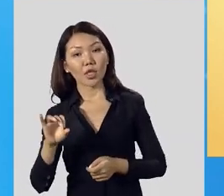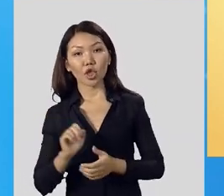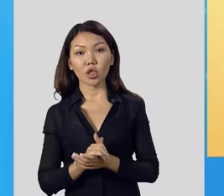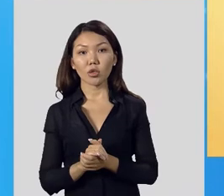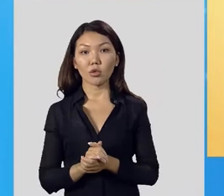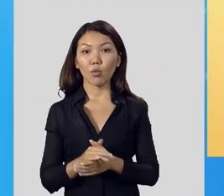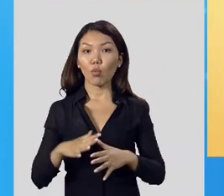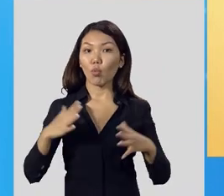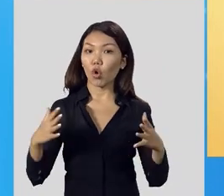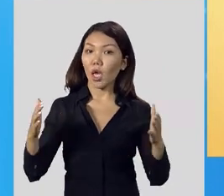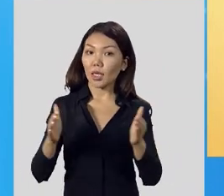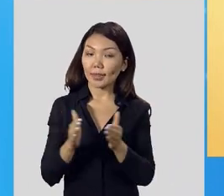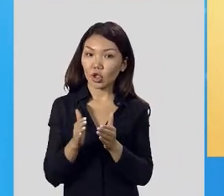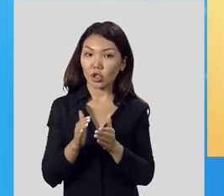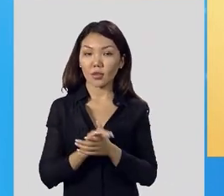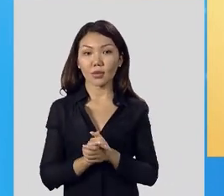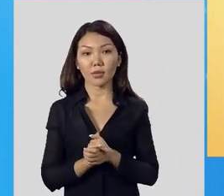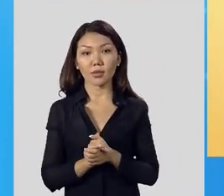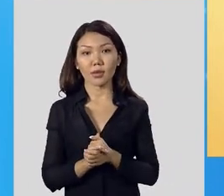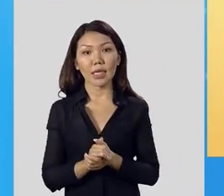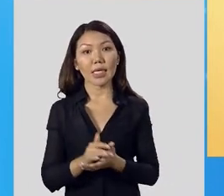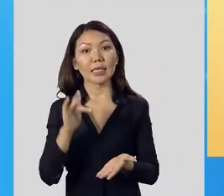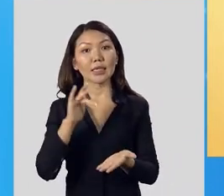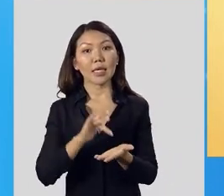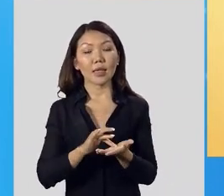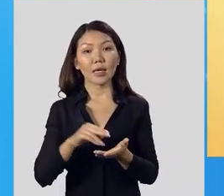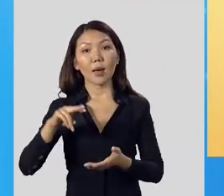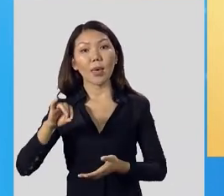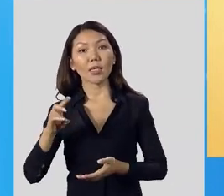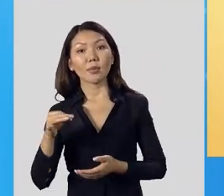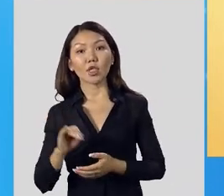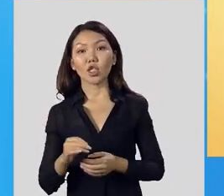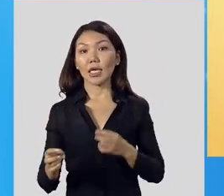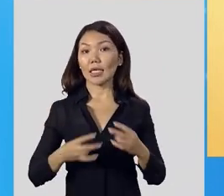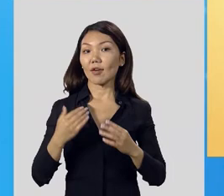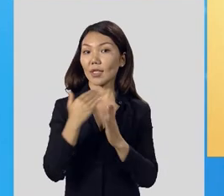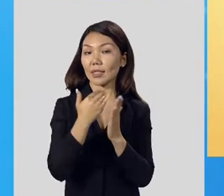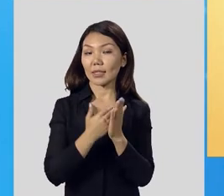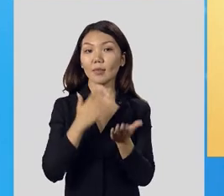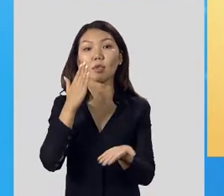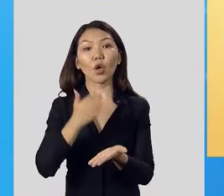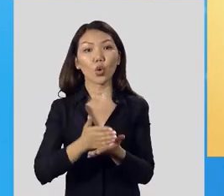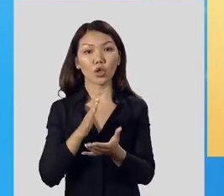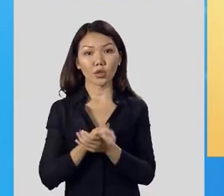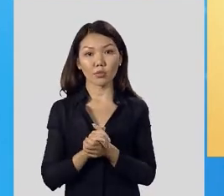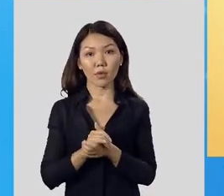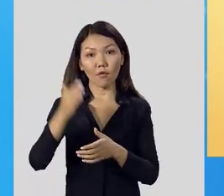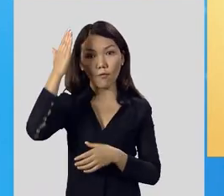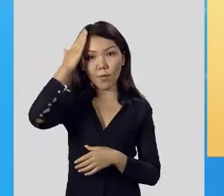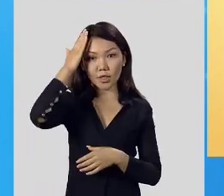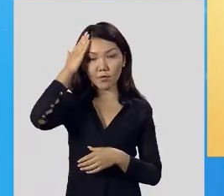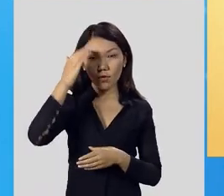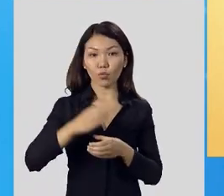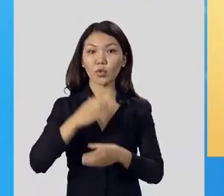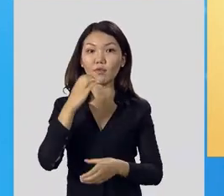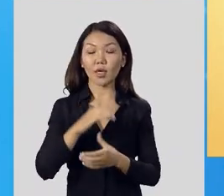более ограничена. Центры парасимпатической нервной системы находятся в мозговом